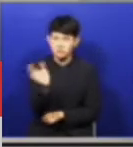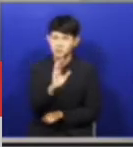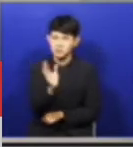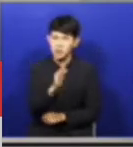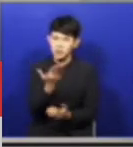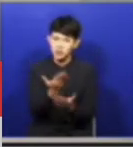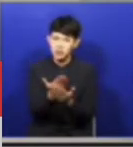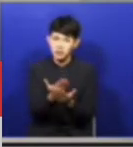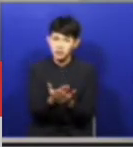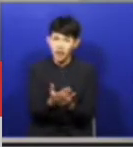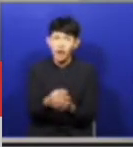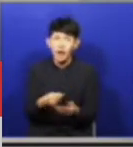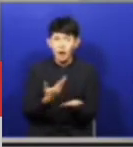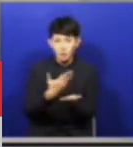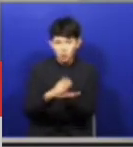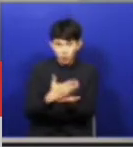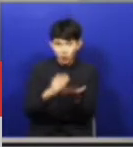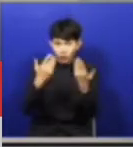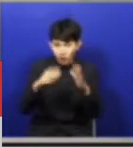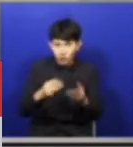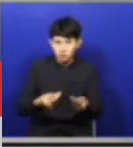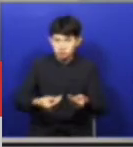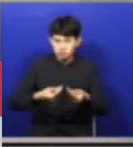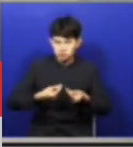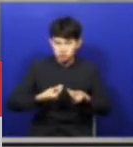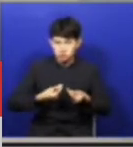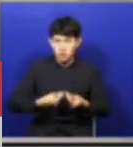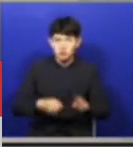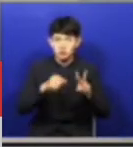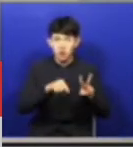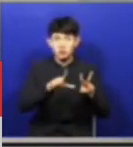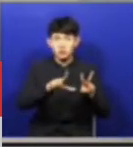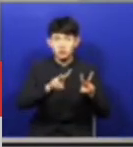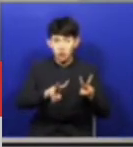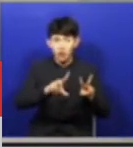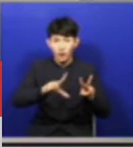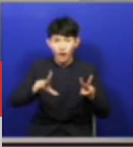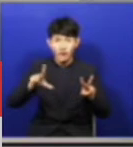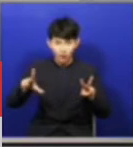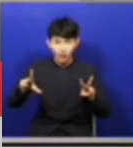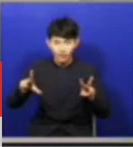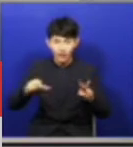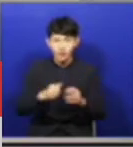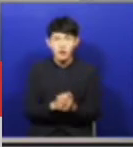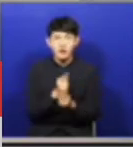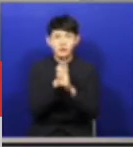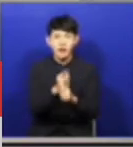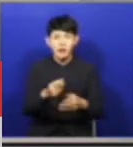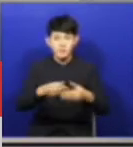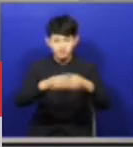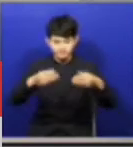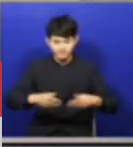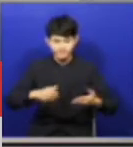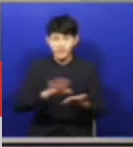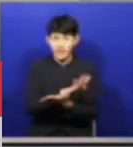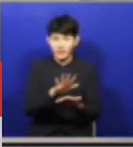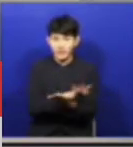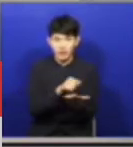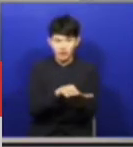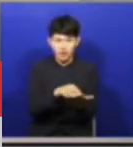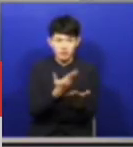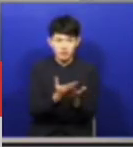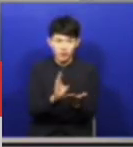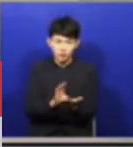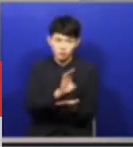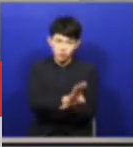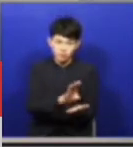งินนี้คืนท่านประธานครับ 2.2 ล้านล้านบาทในปรากฏเอกสารก็ชี้แจงอยู่แล้วครับว่าเอาไปลงทุนที่ไหน